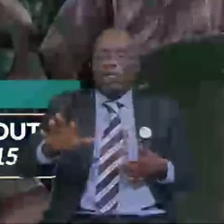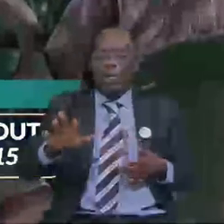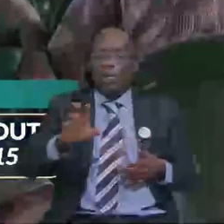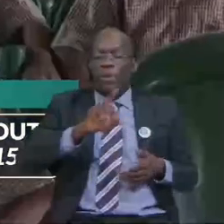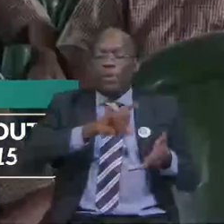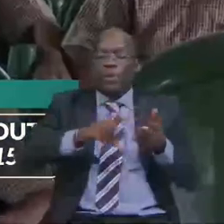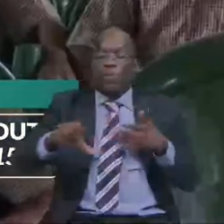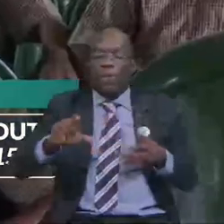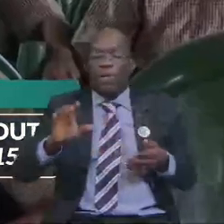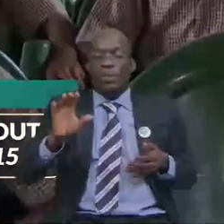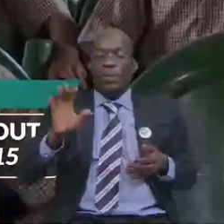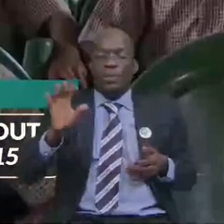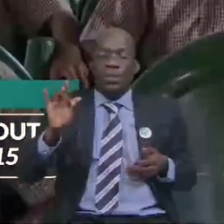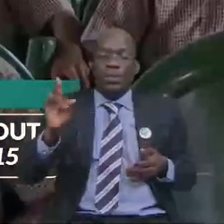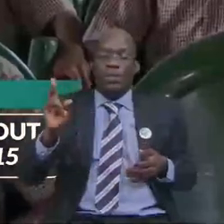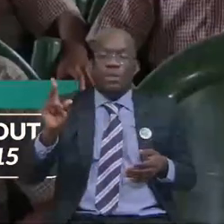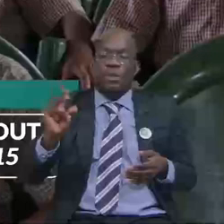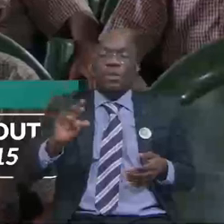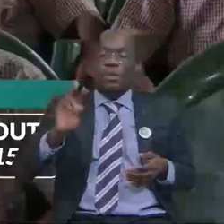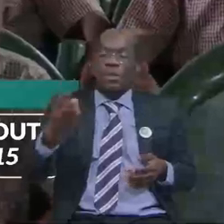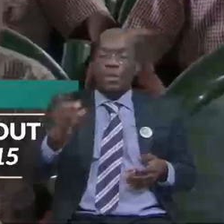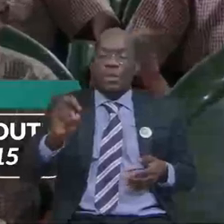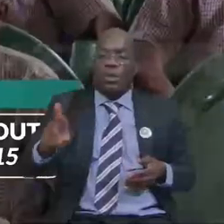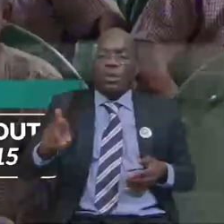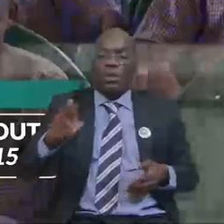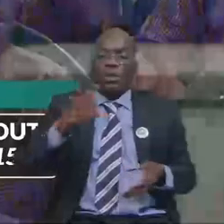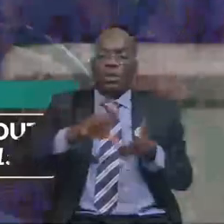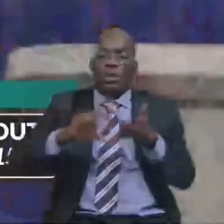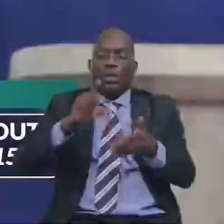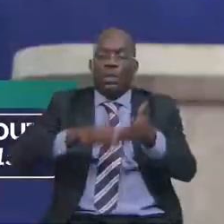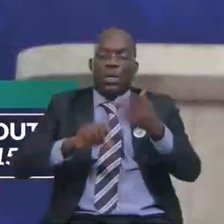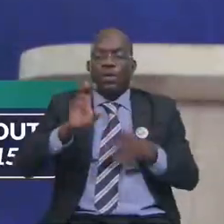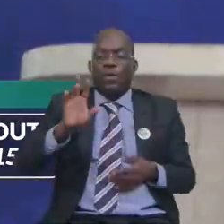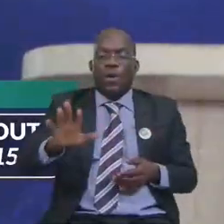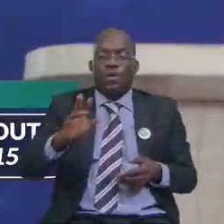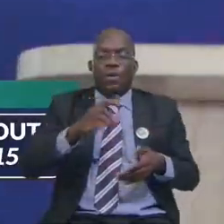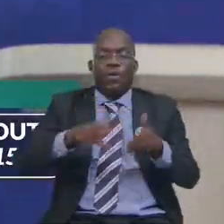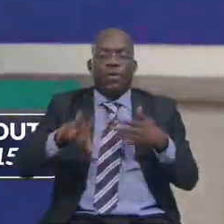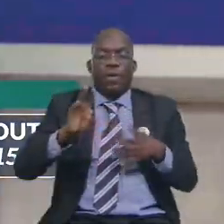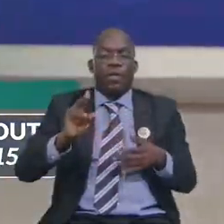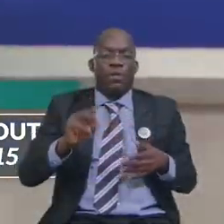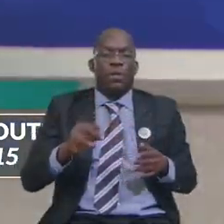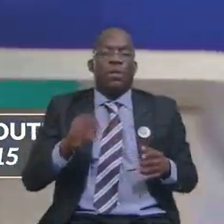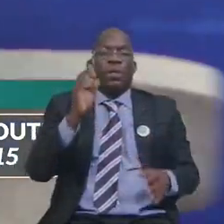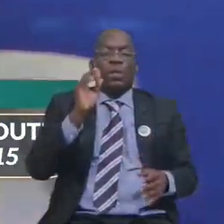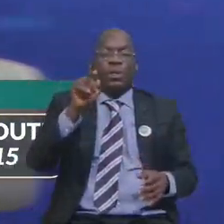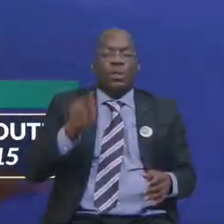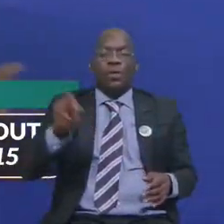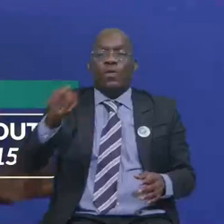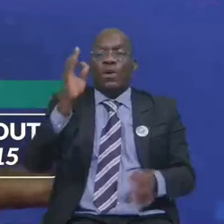5 verset 17h si quelqu'un est laissez-moi si un jeune